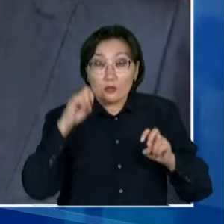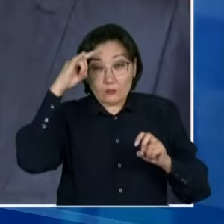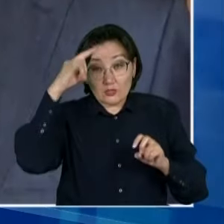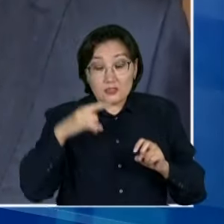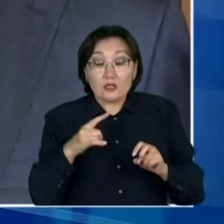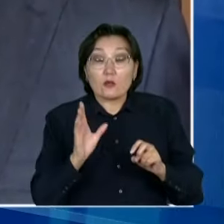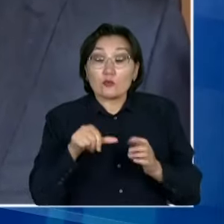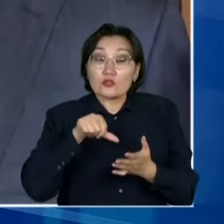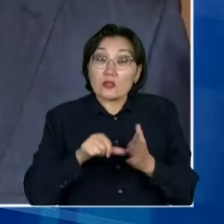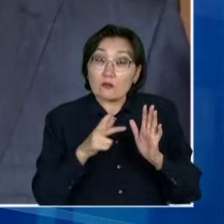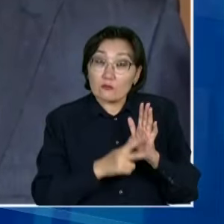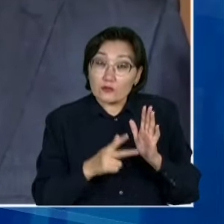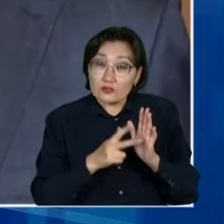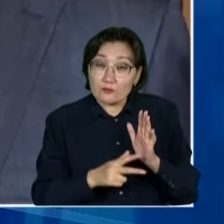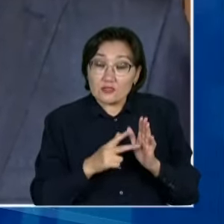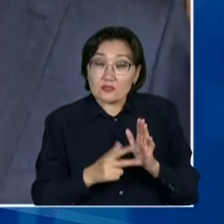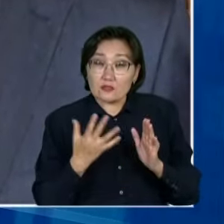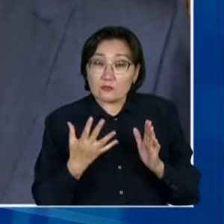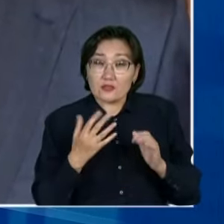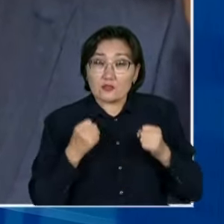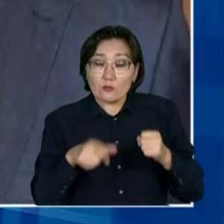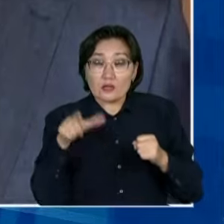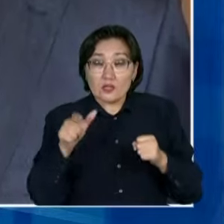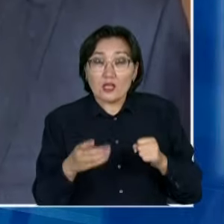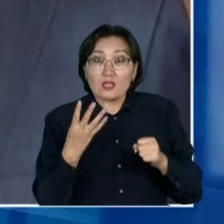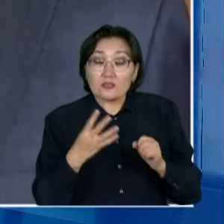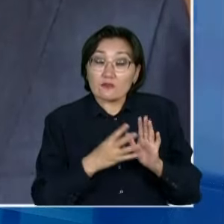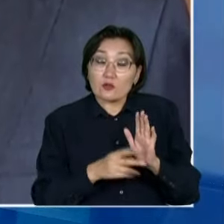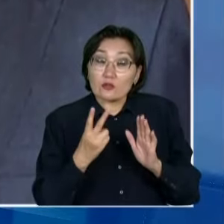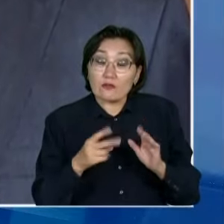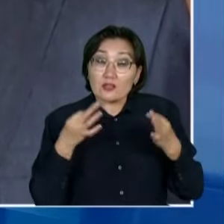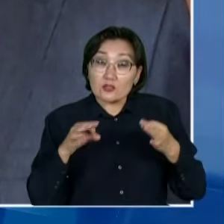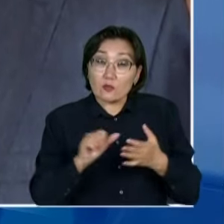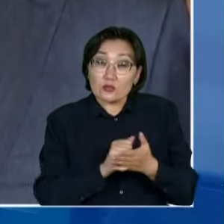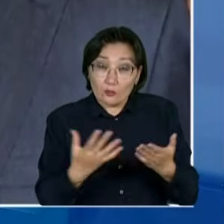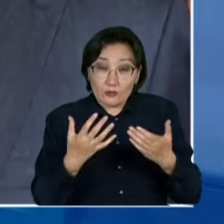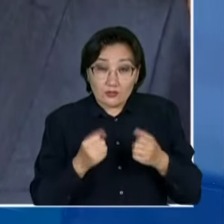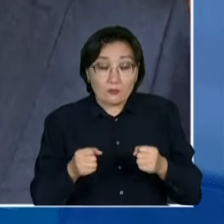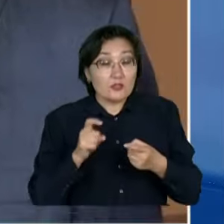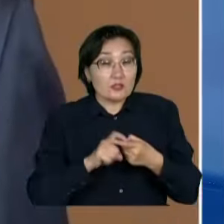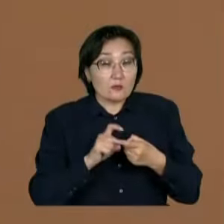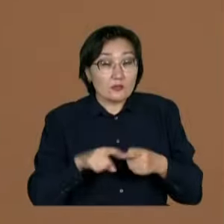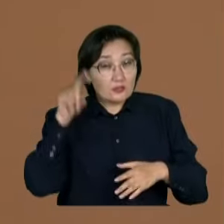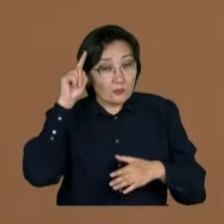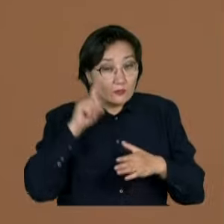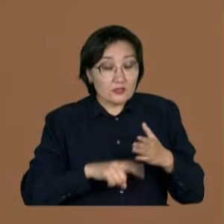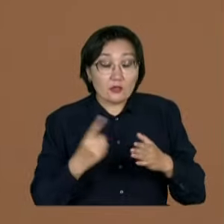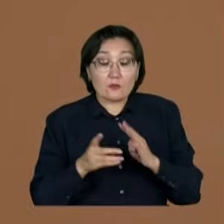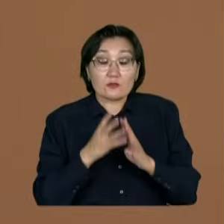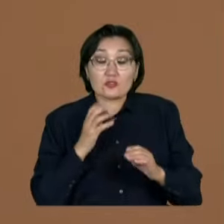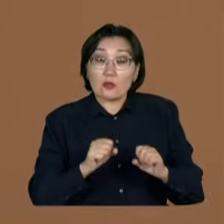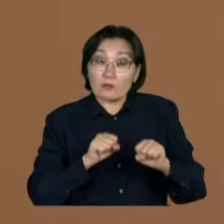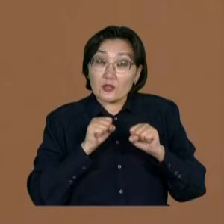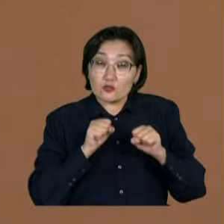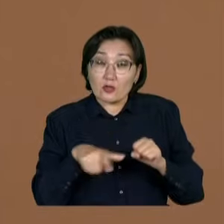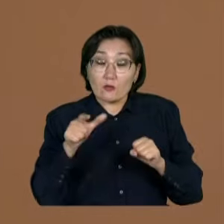спортсменов по 25 видам спорта. У нас 92 лицензии. Конечно, мы связываем надежды в первую очередь с нашими боксерами, потому